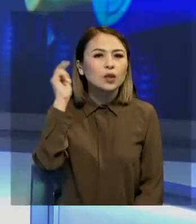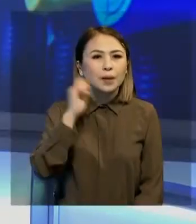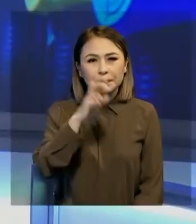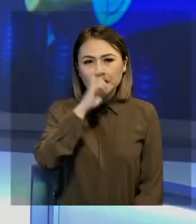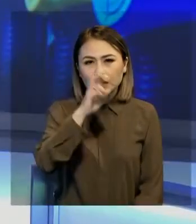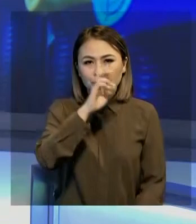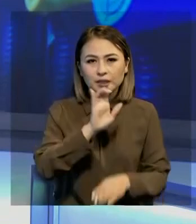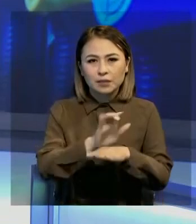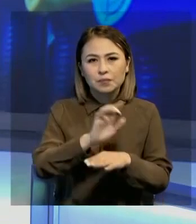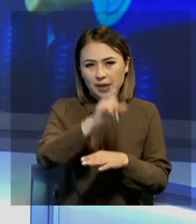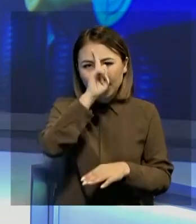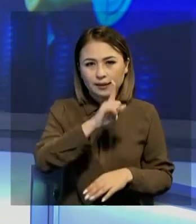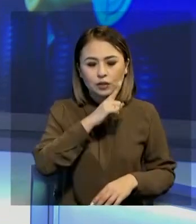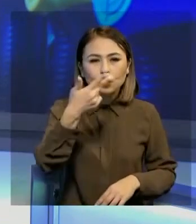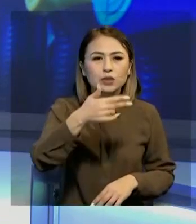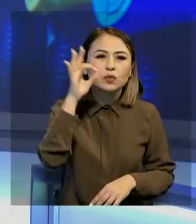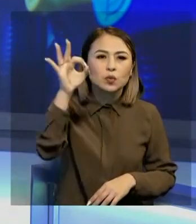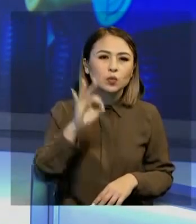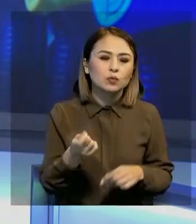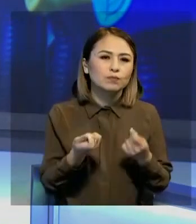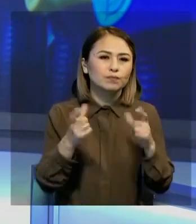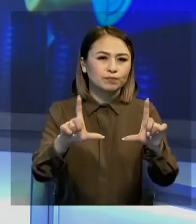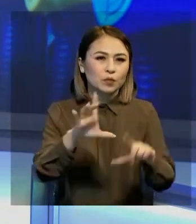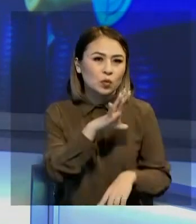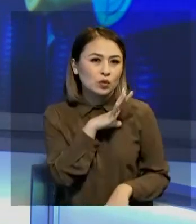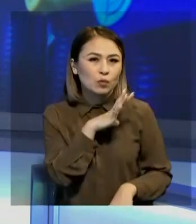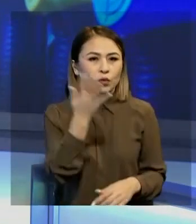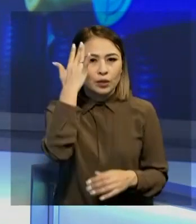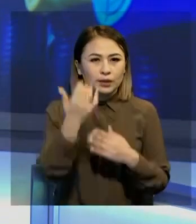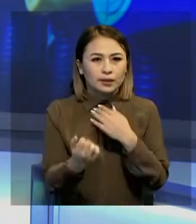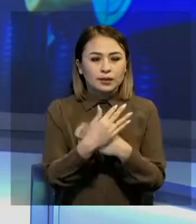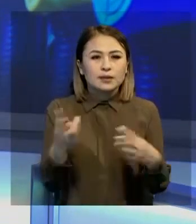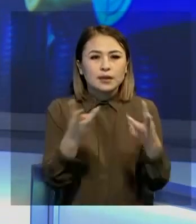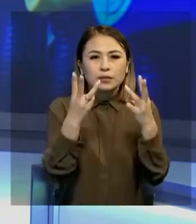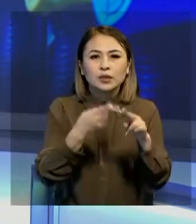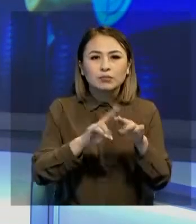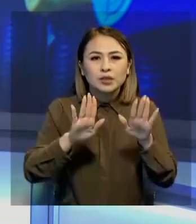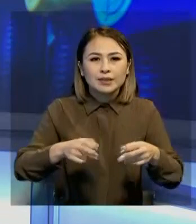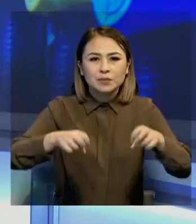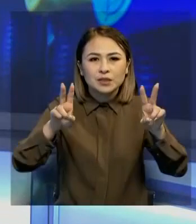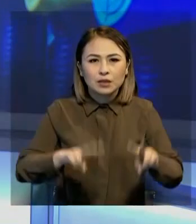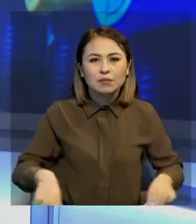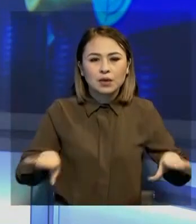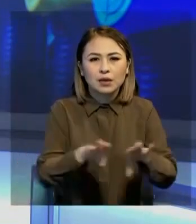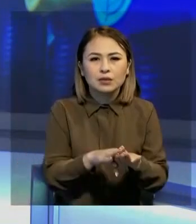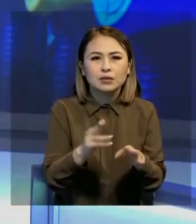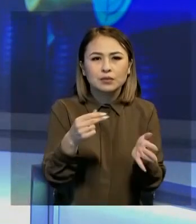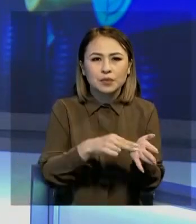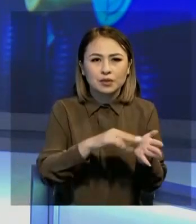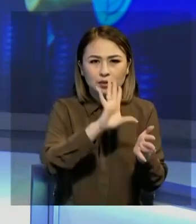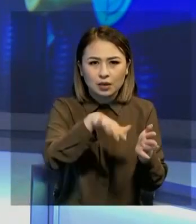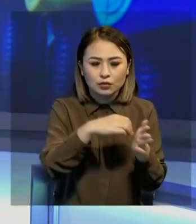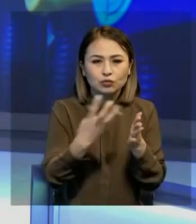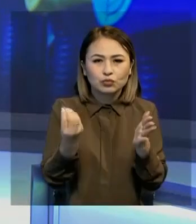Украинада бензин импорты бір айда бірден 30%-ке өсті. Мұнайгаз нарығының мамандары елде отын бағасы әлі